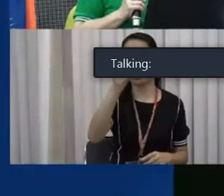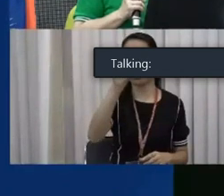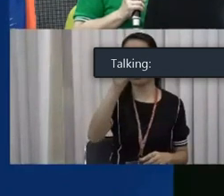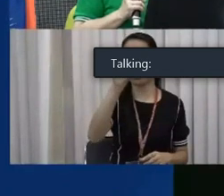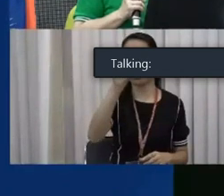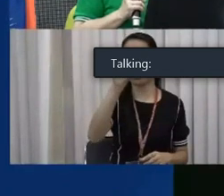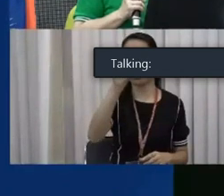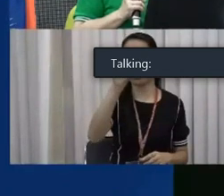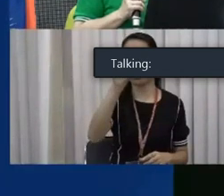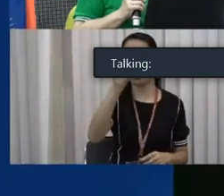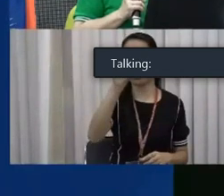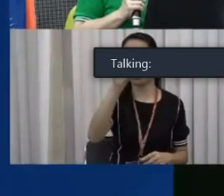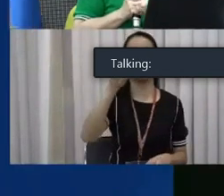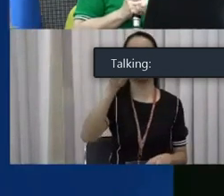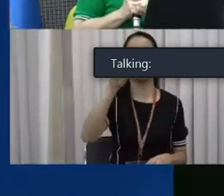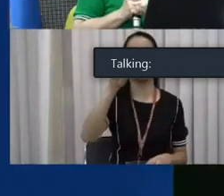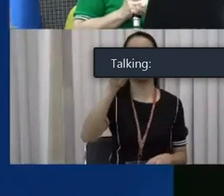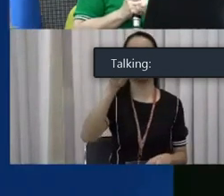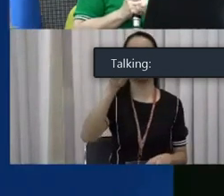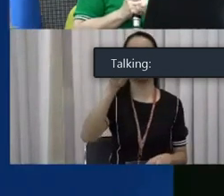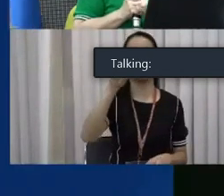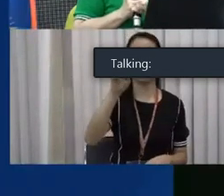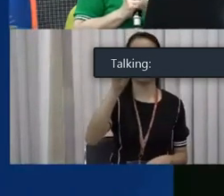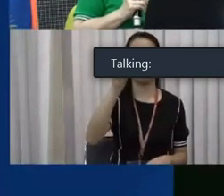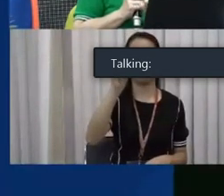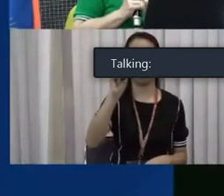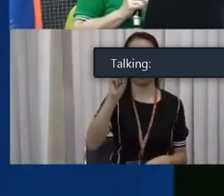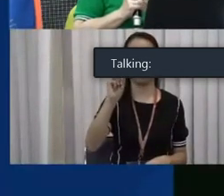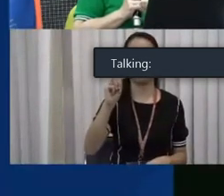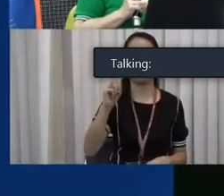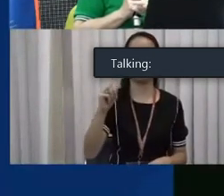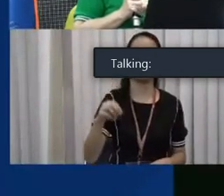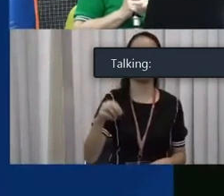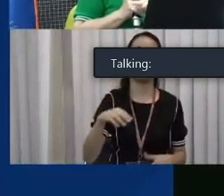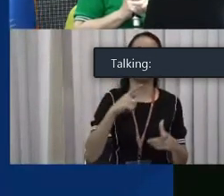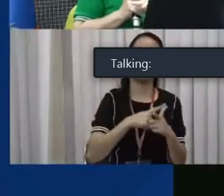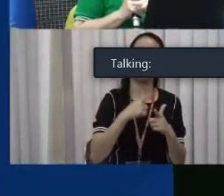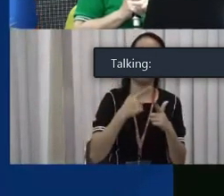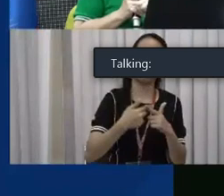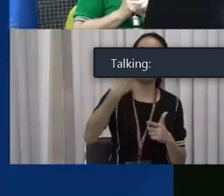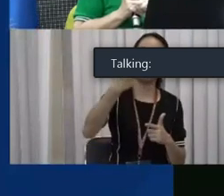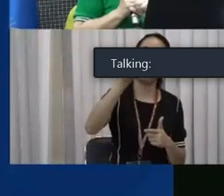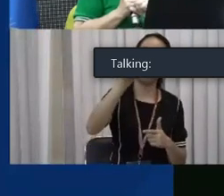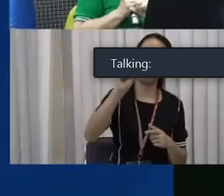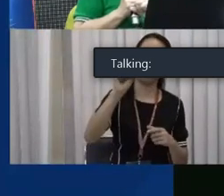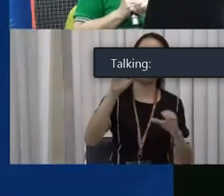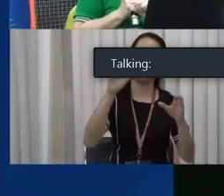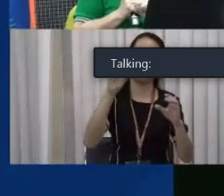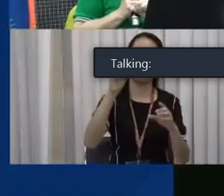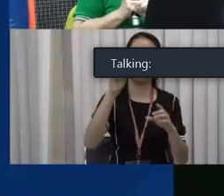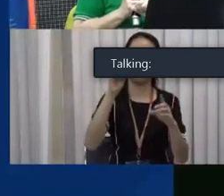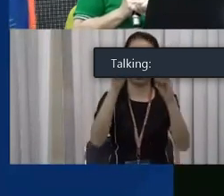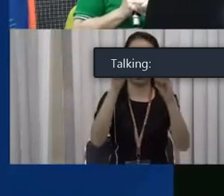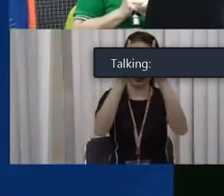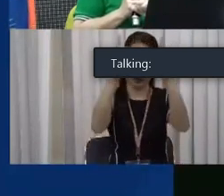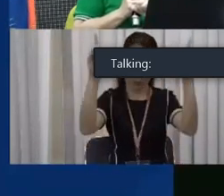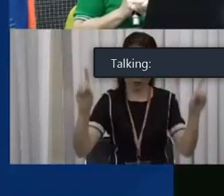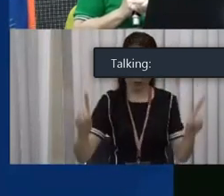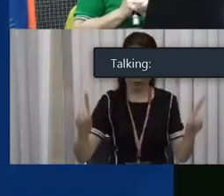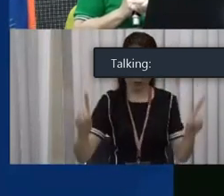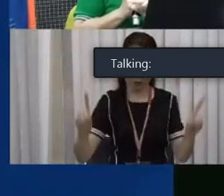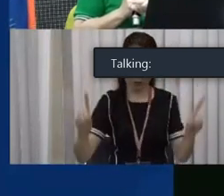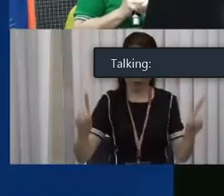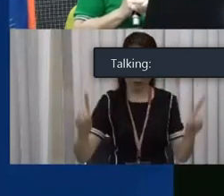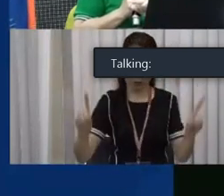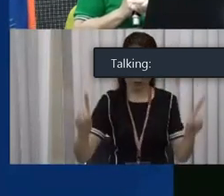gini siya. Katong naabitaw sila stamp. Then high school diploma. High school, college diploma,